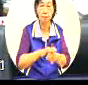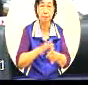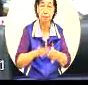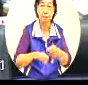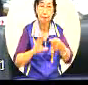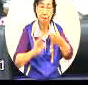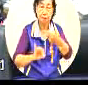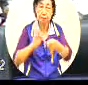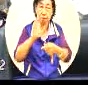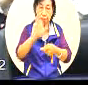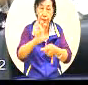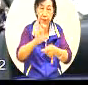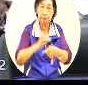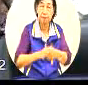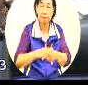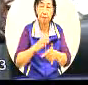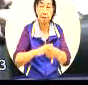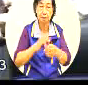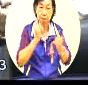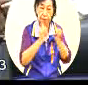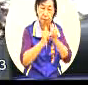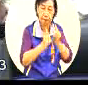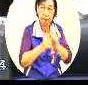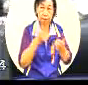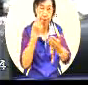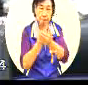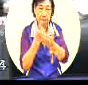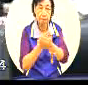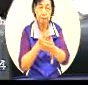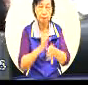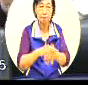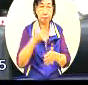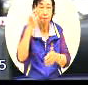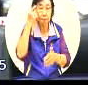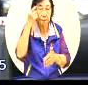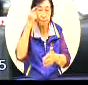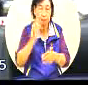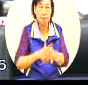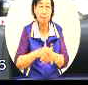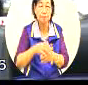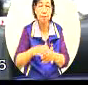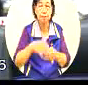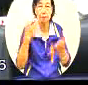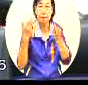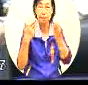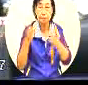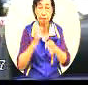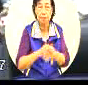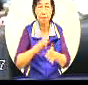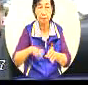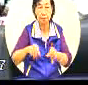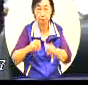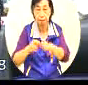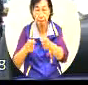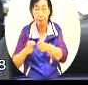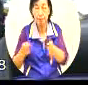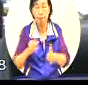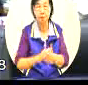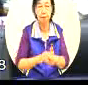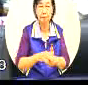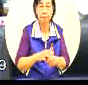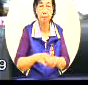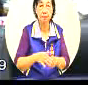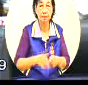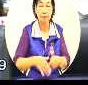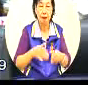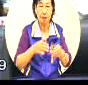85%， 但是民众每次要去调都是个坏掉的。那我想这会打击到警察的士气，并且也会让市民对我们警察